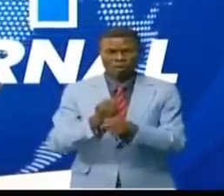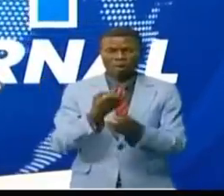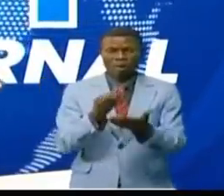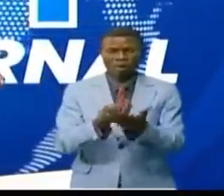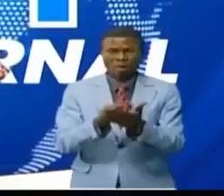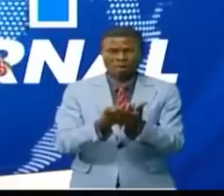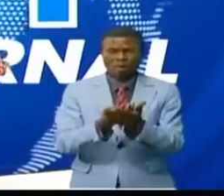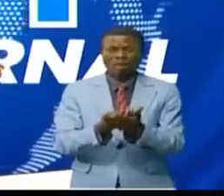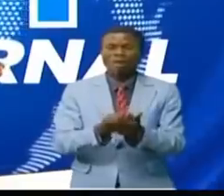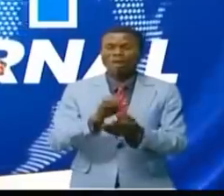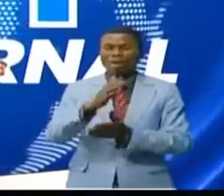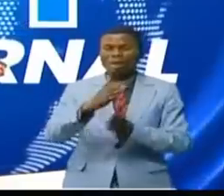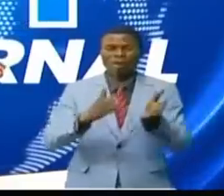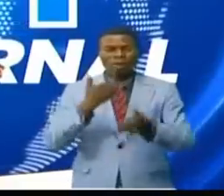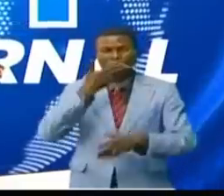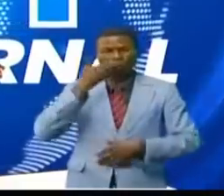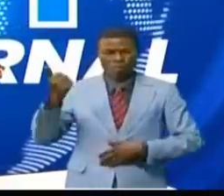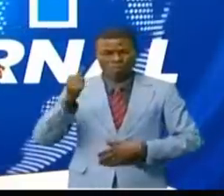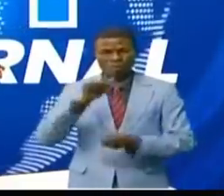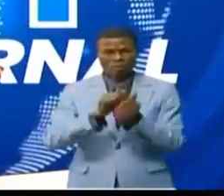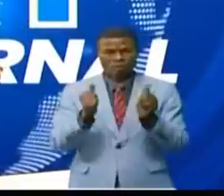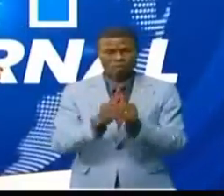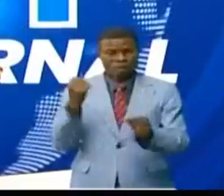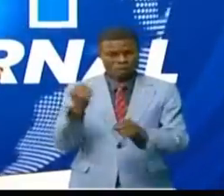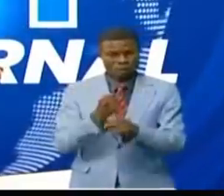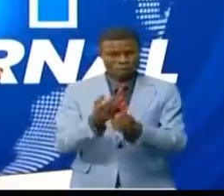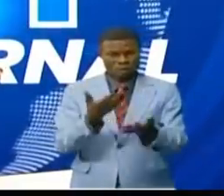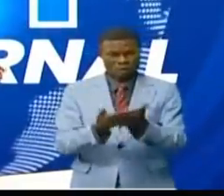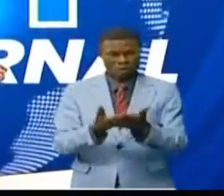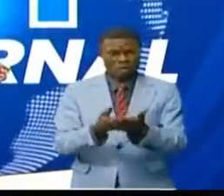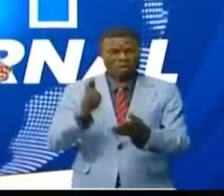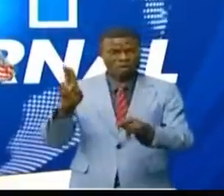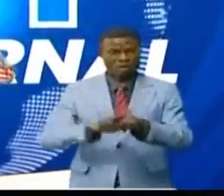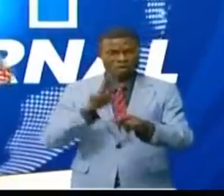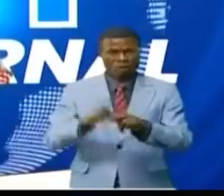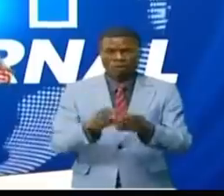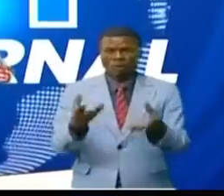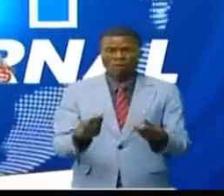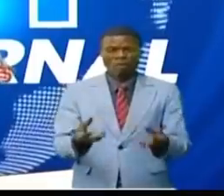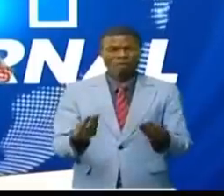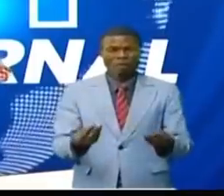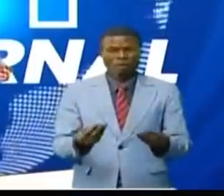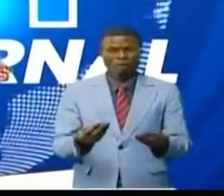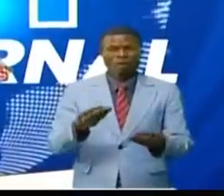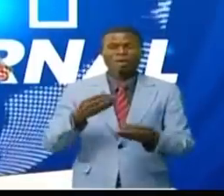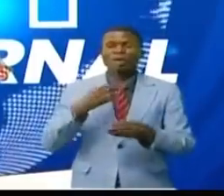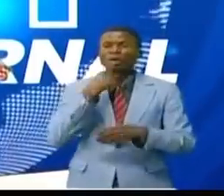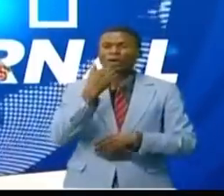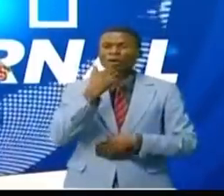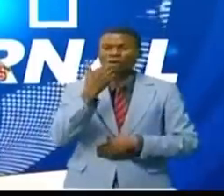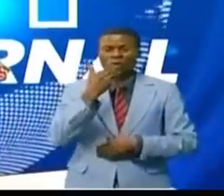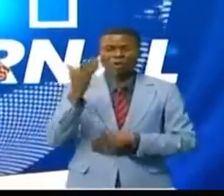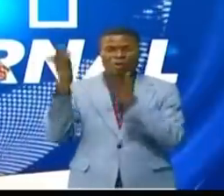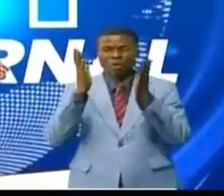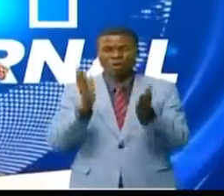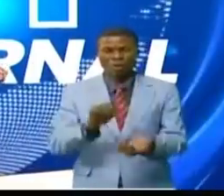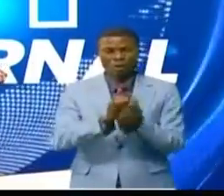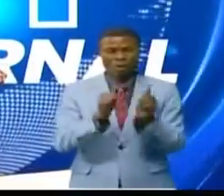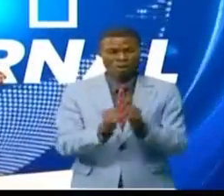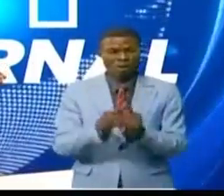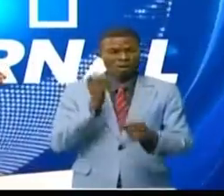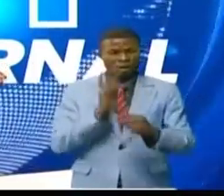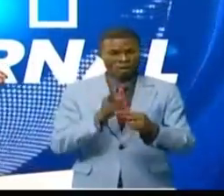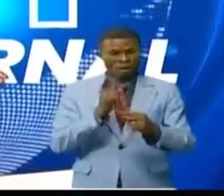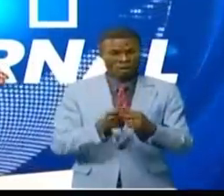budgétaire interne favorable au climat du travail avec l'application des facilités aux opérateurs économiques et ce malgré les